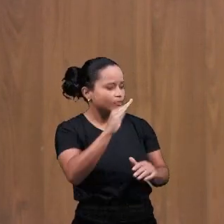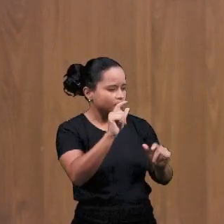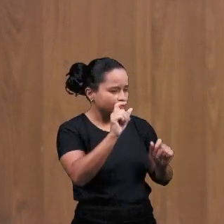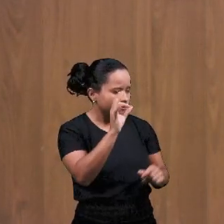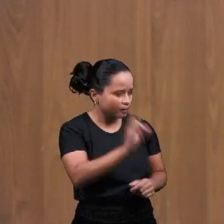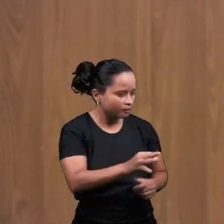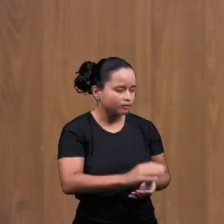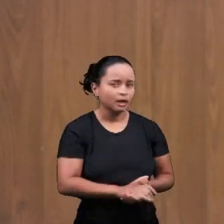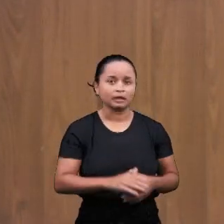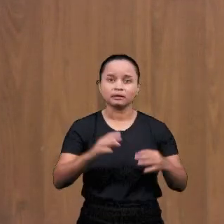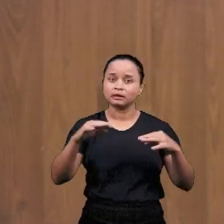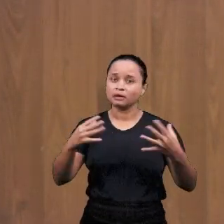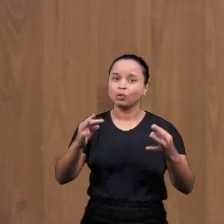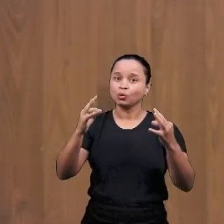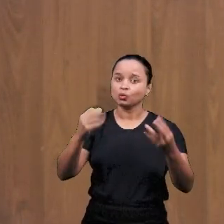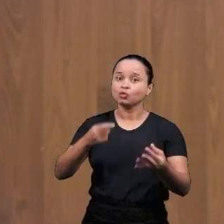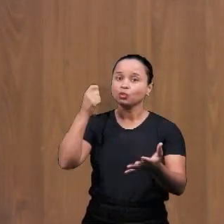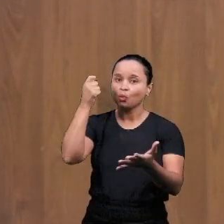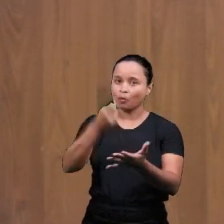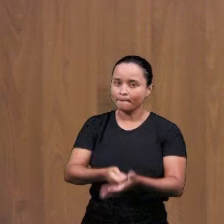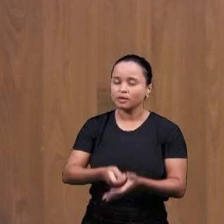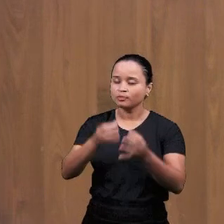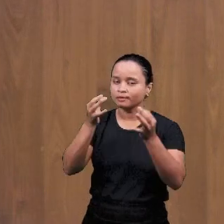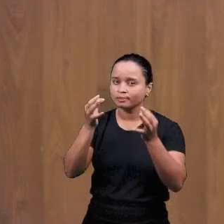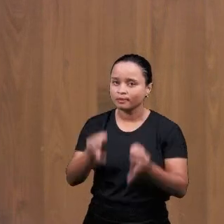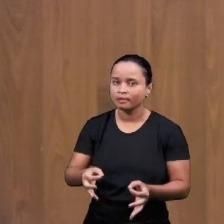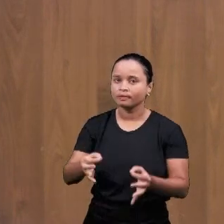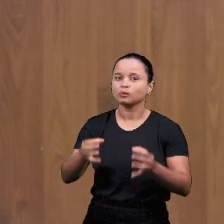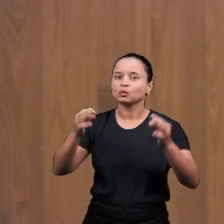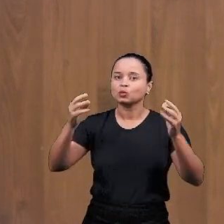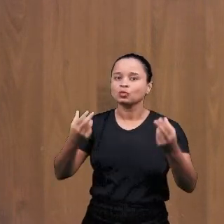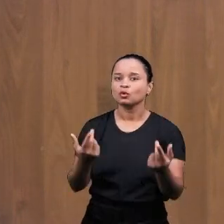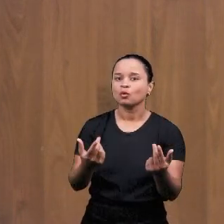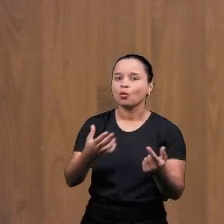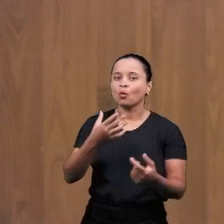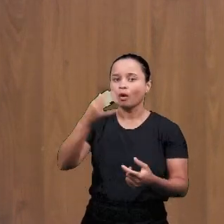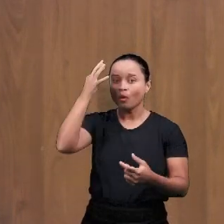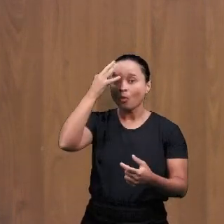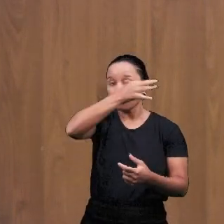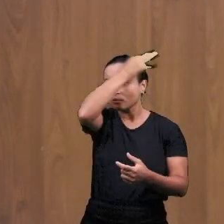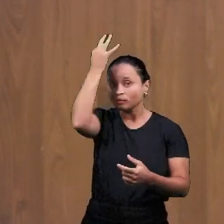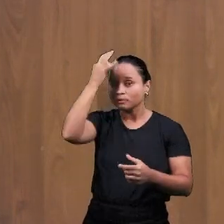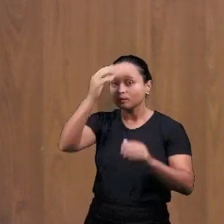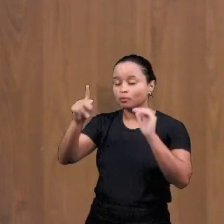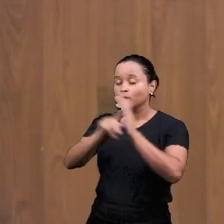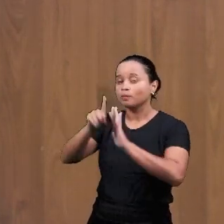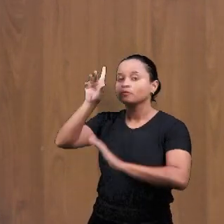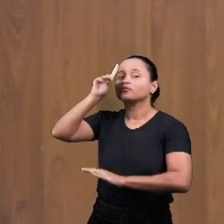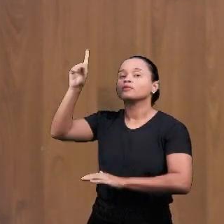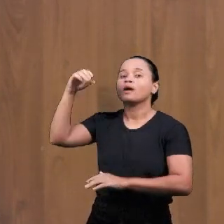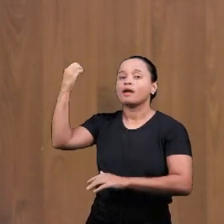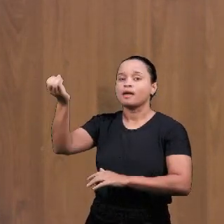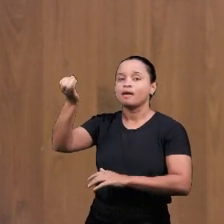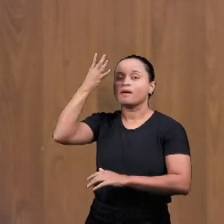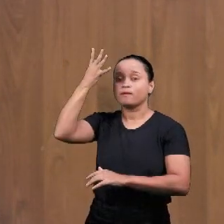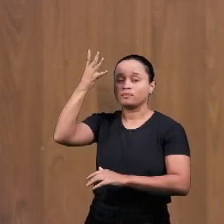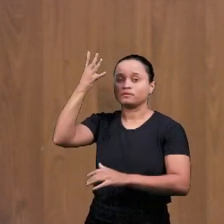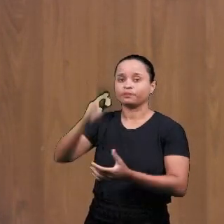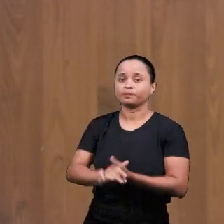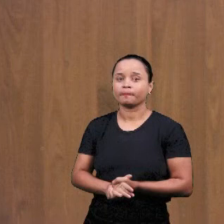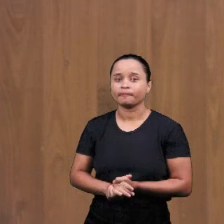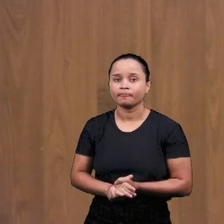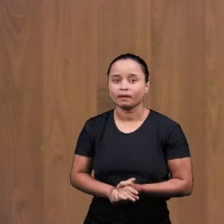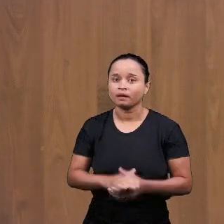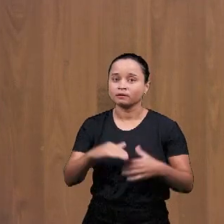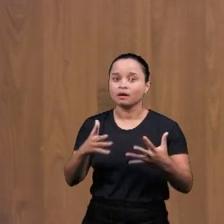selon ce que le Saint-Esprit de Dieu avait révélé à Joseph. Le panetier n'est jamais rentré dans la cour de Pharaon,